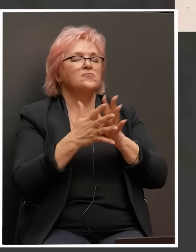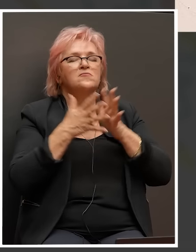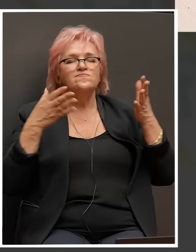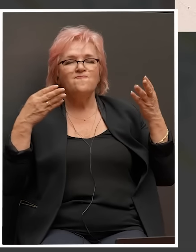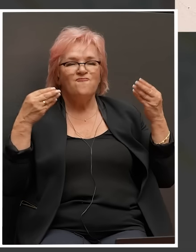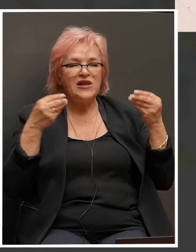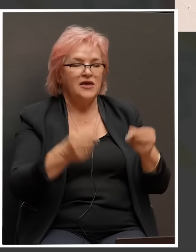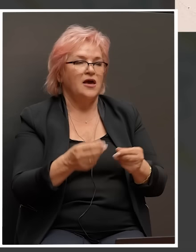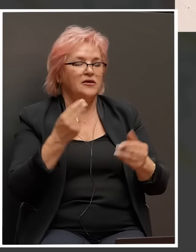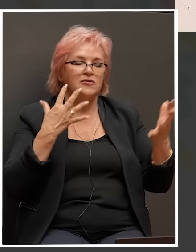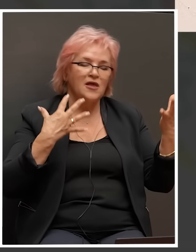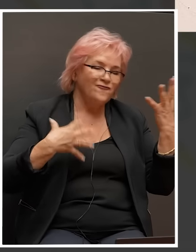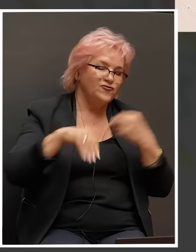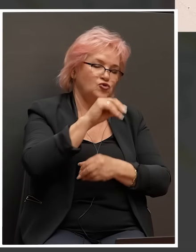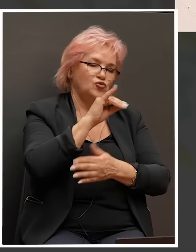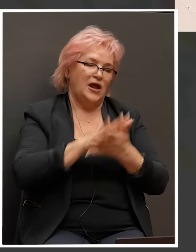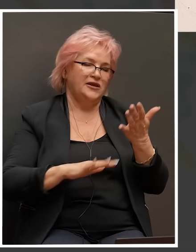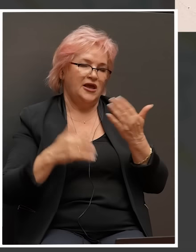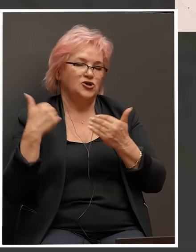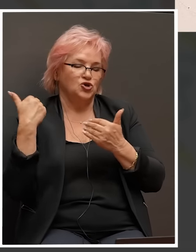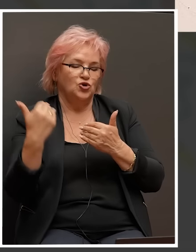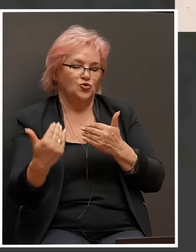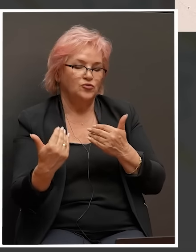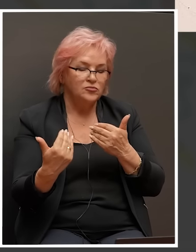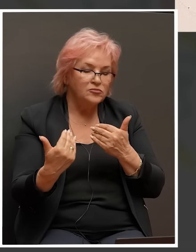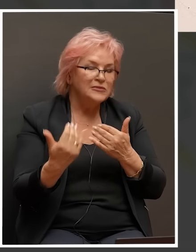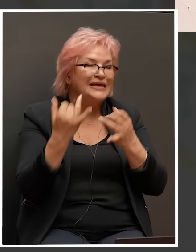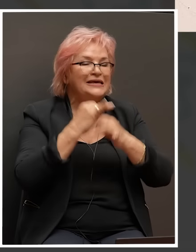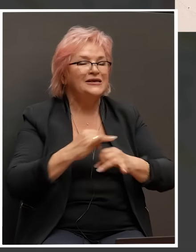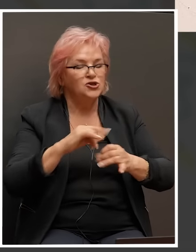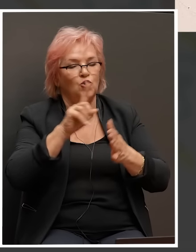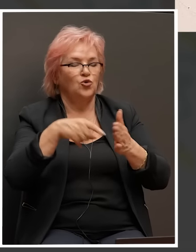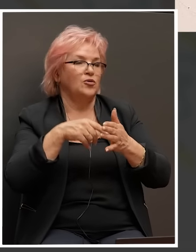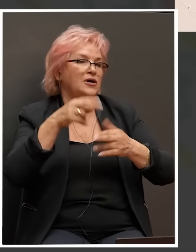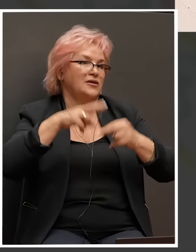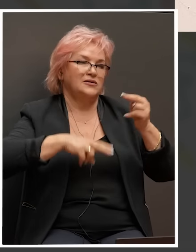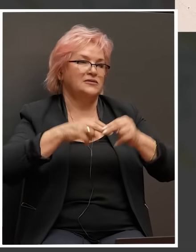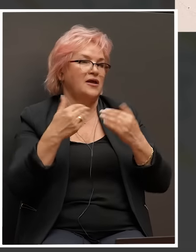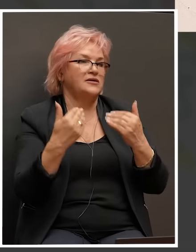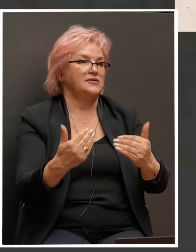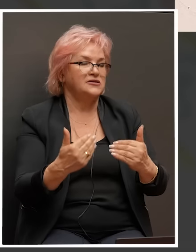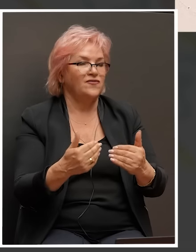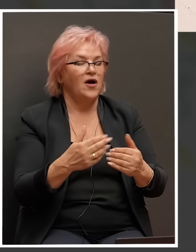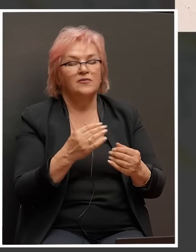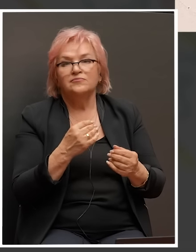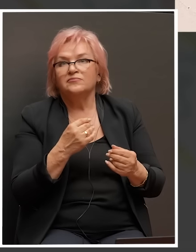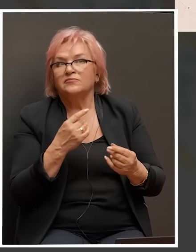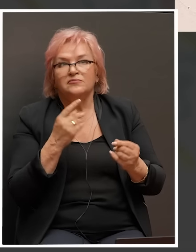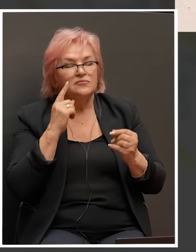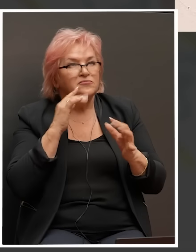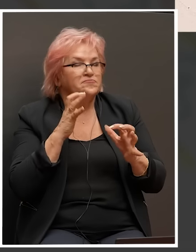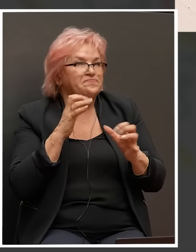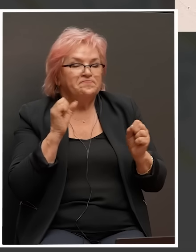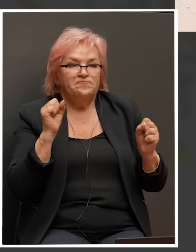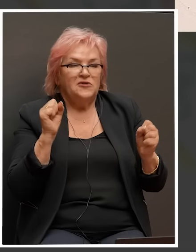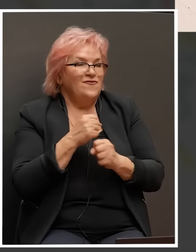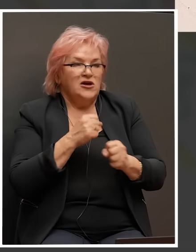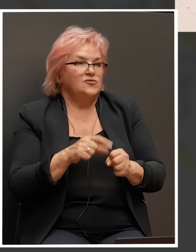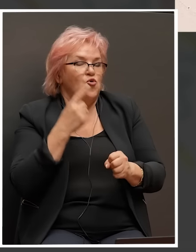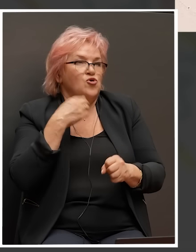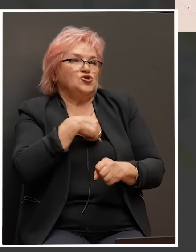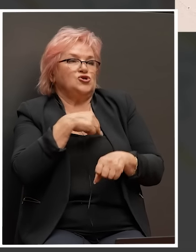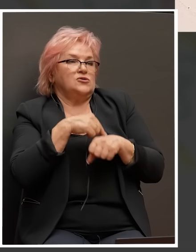огромное влияние на всю дальнейшую историю градостроительной мысли. Переоценить это невозможно.